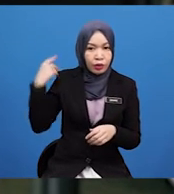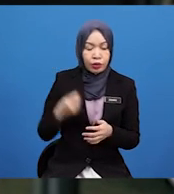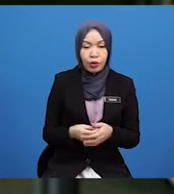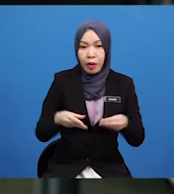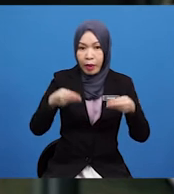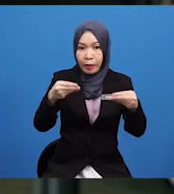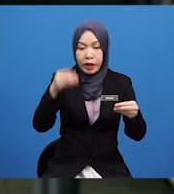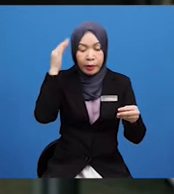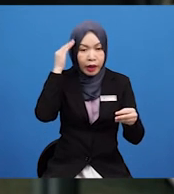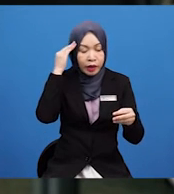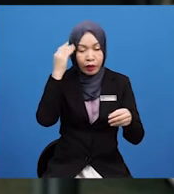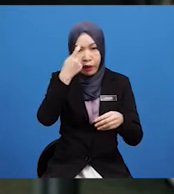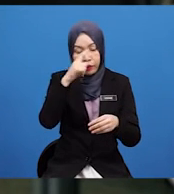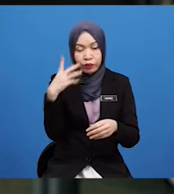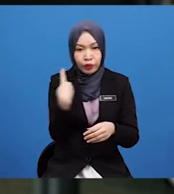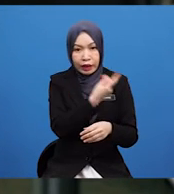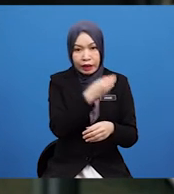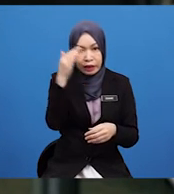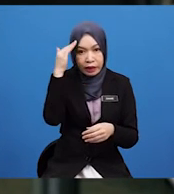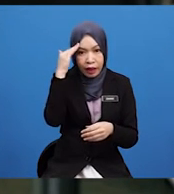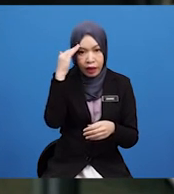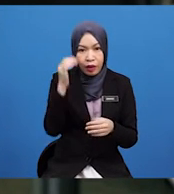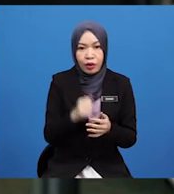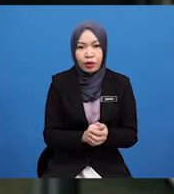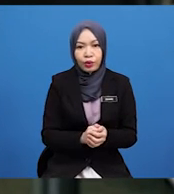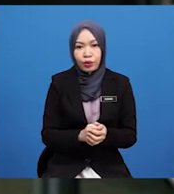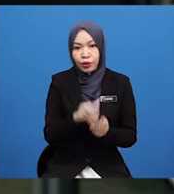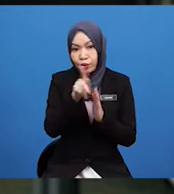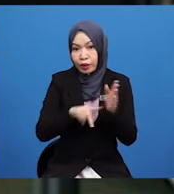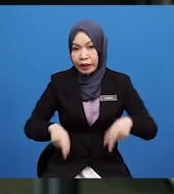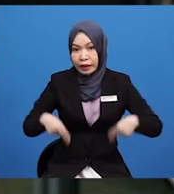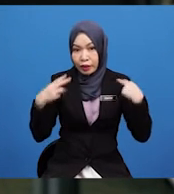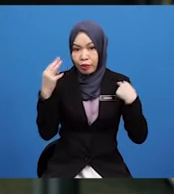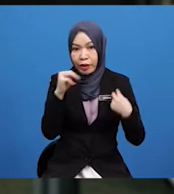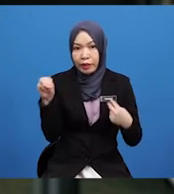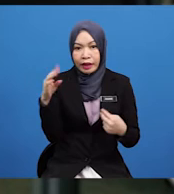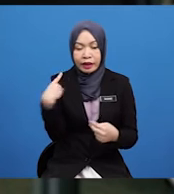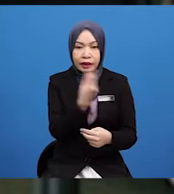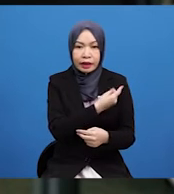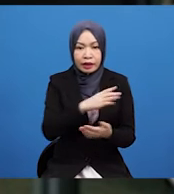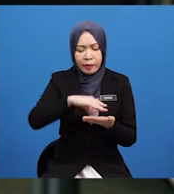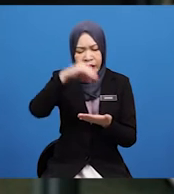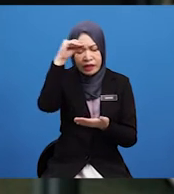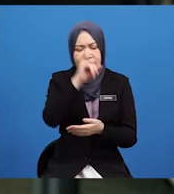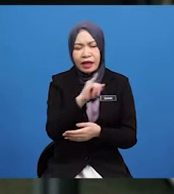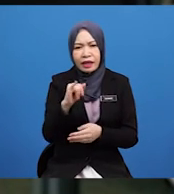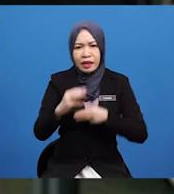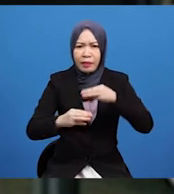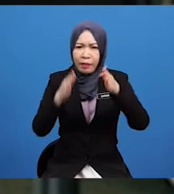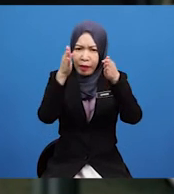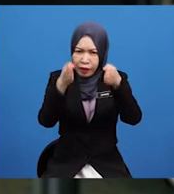kita mengenai kehidupan mereka kita mempelajari bahwa manusia itu bedaya maju